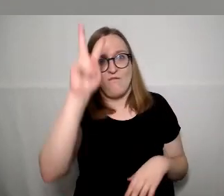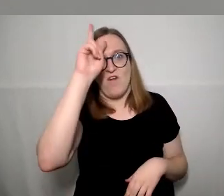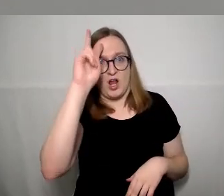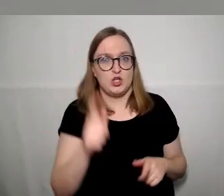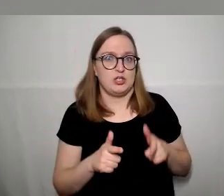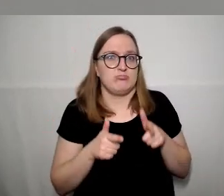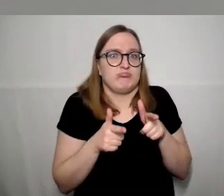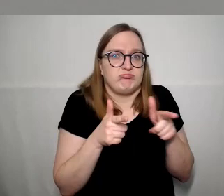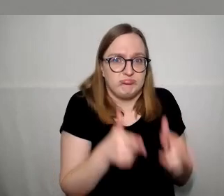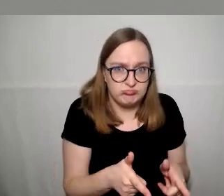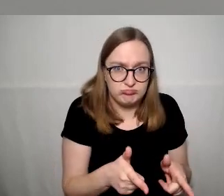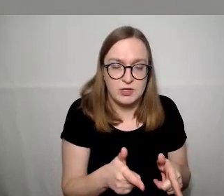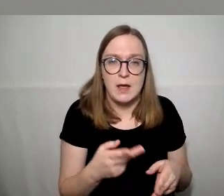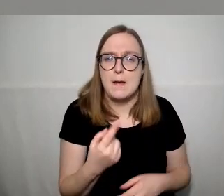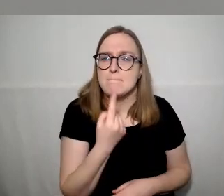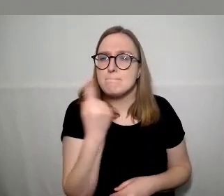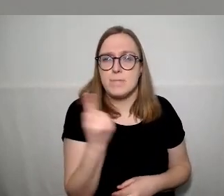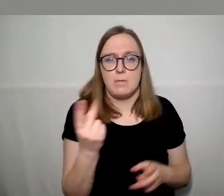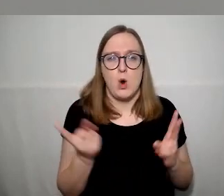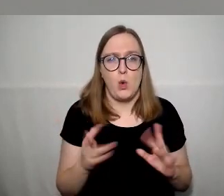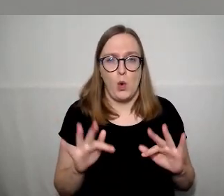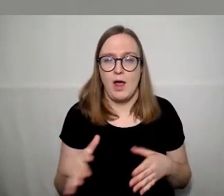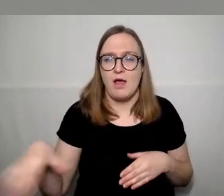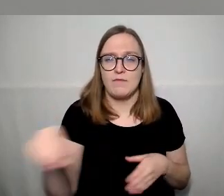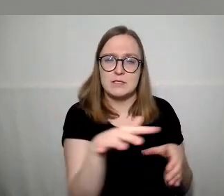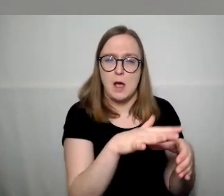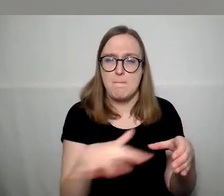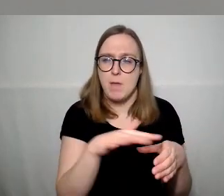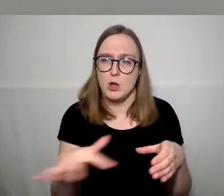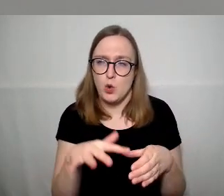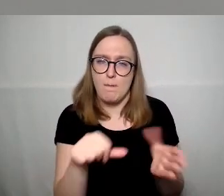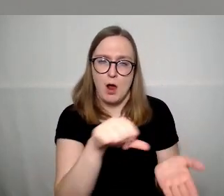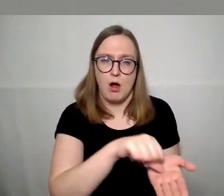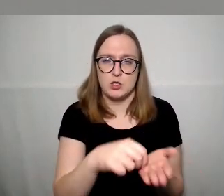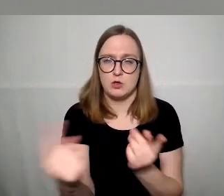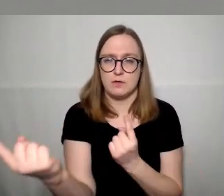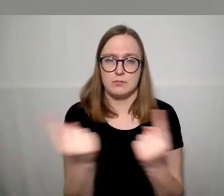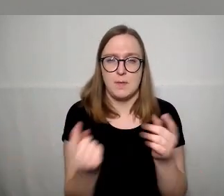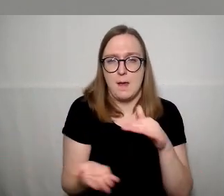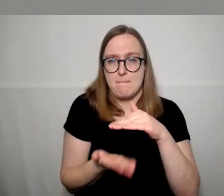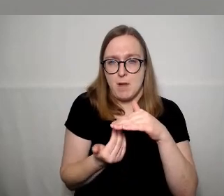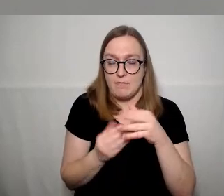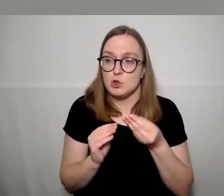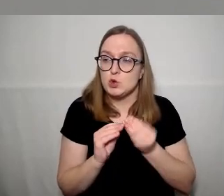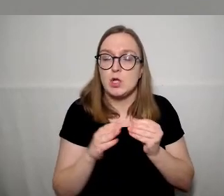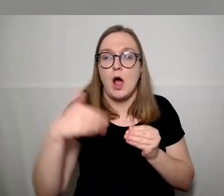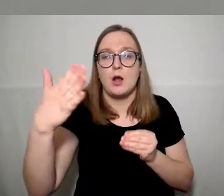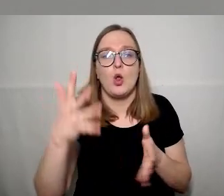būtų sukviesti visas bendruomenės ir apsitarti dėl kokiu formatu galima